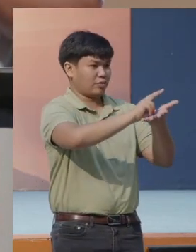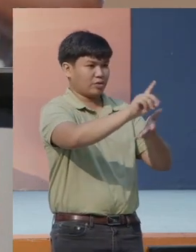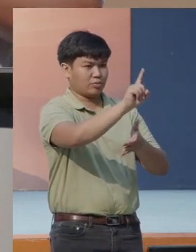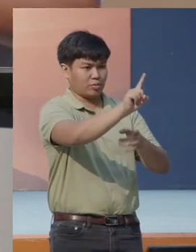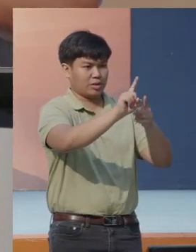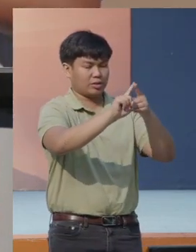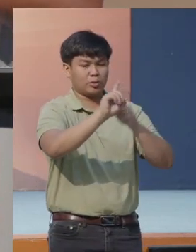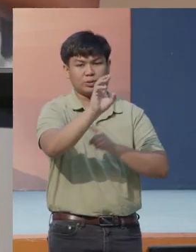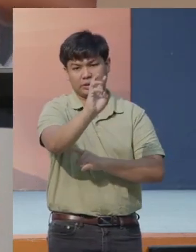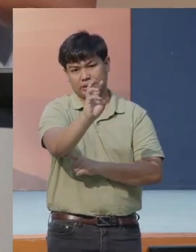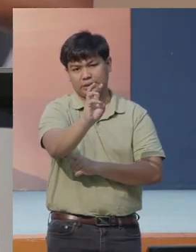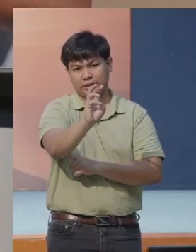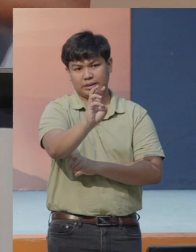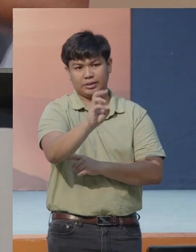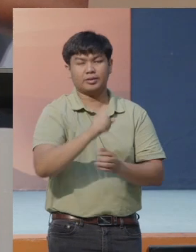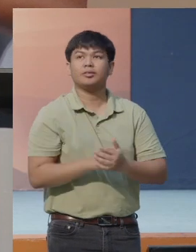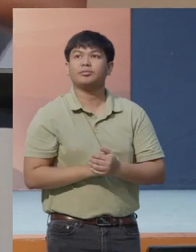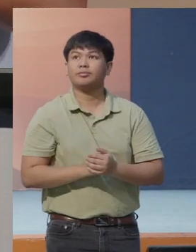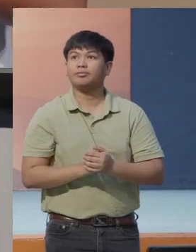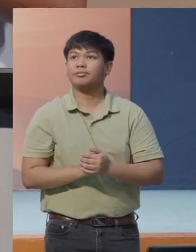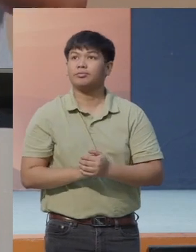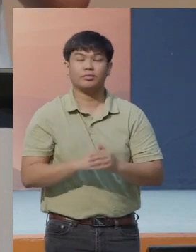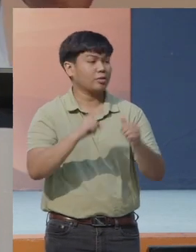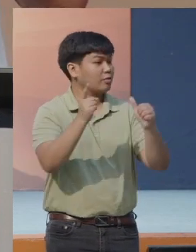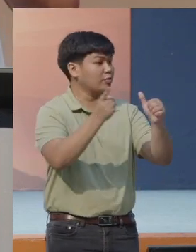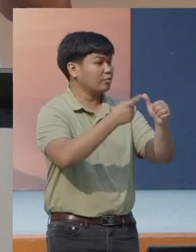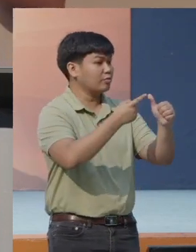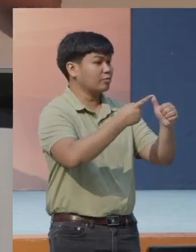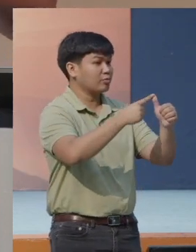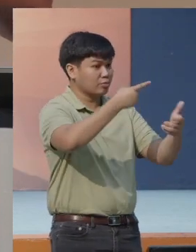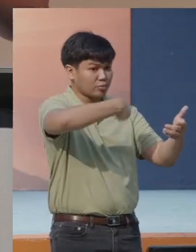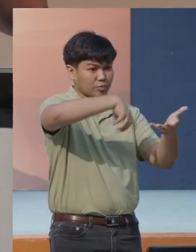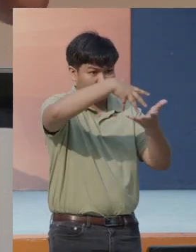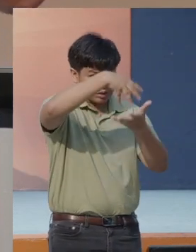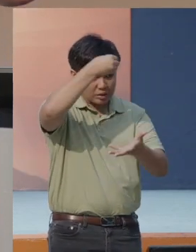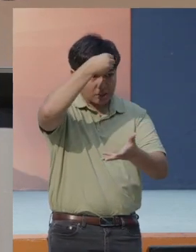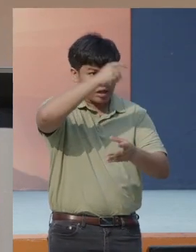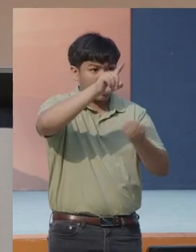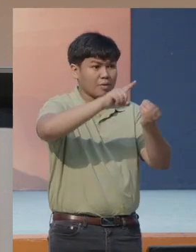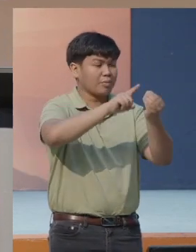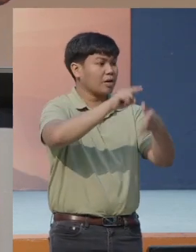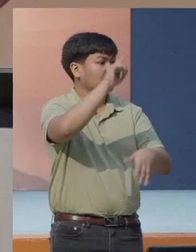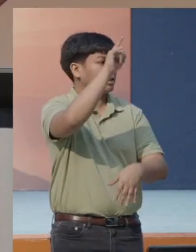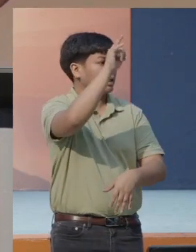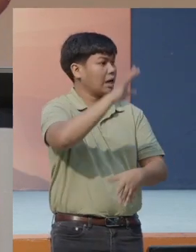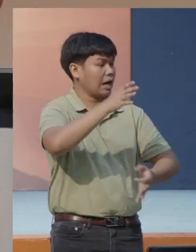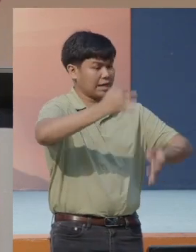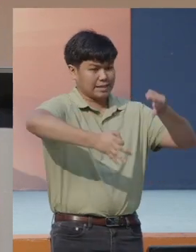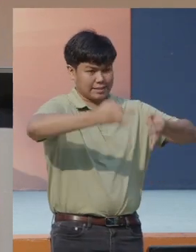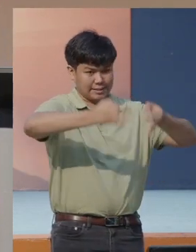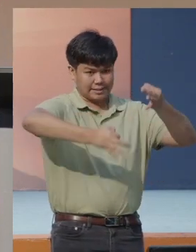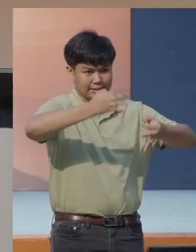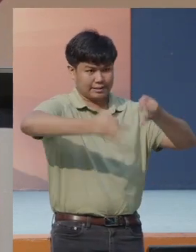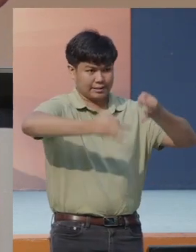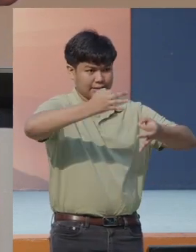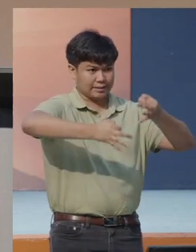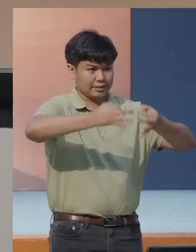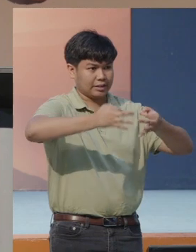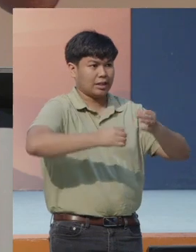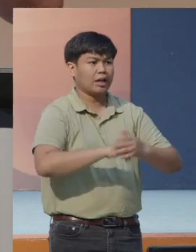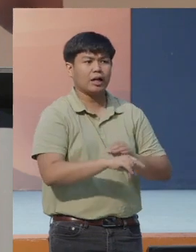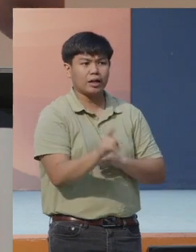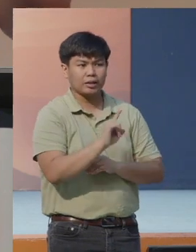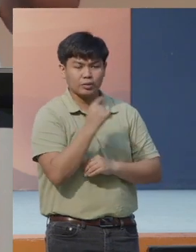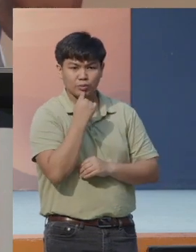to 6. Ang una po nating gustong matutunan patungkol sa justice ni God